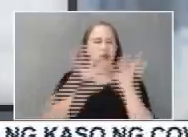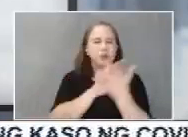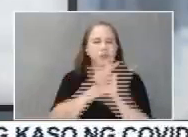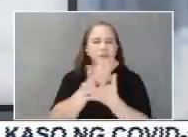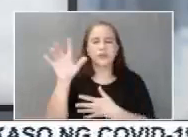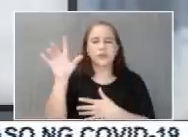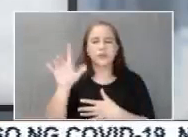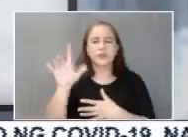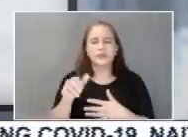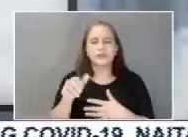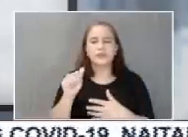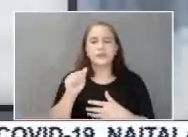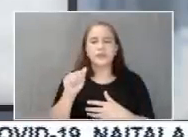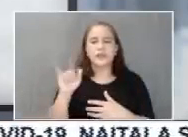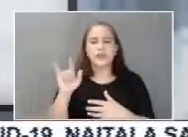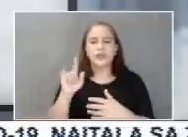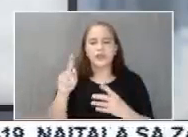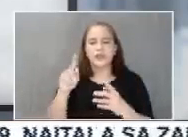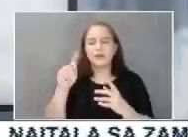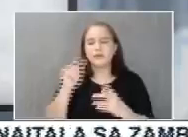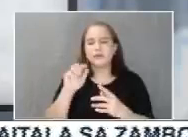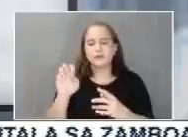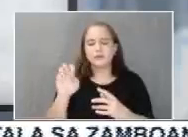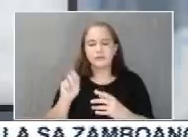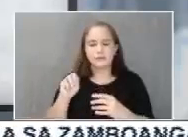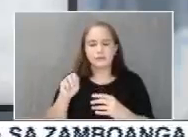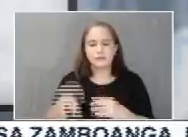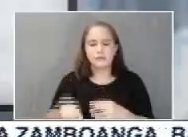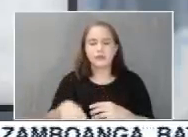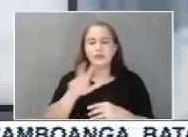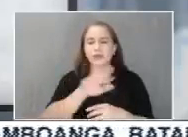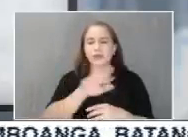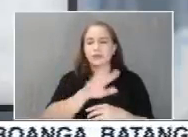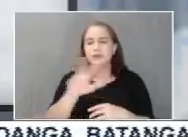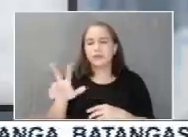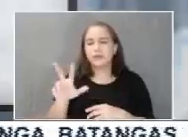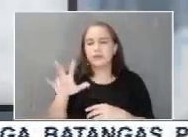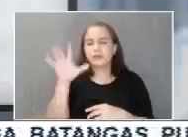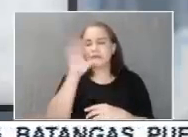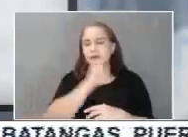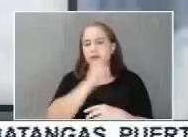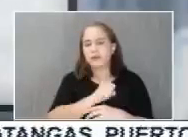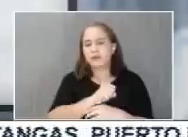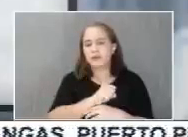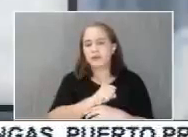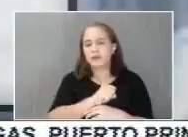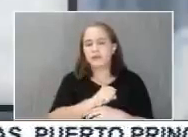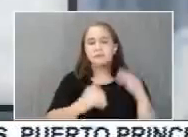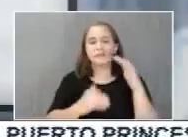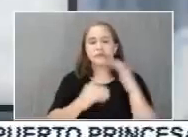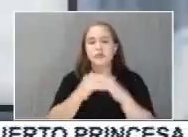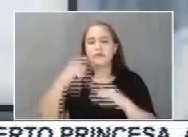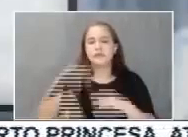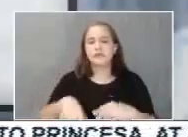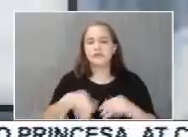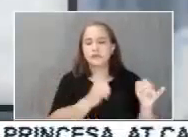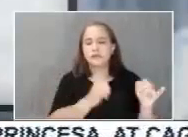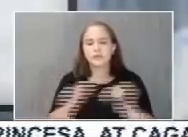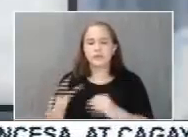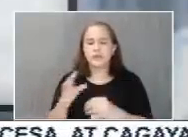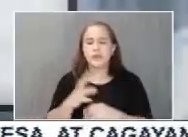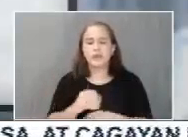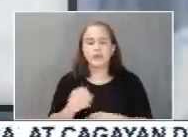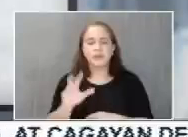tayo dapat magtaka na nangyari ito sa Dagupan City, Pangasinan. Dahil ang pinakamataas na air temperature na naitala sa bansa ay pareho